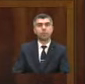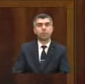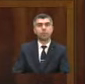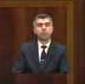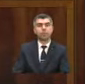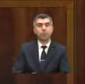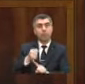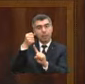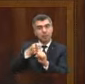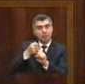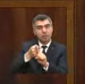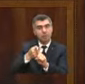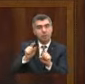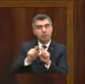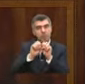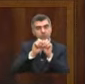هذا الورش ديال تعميم